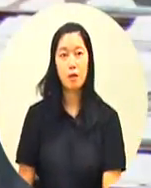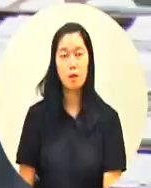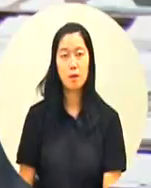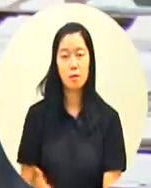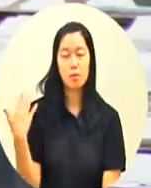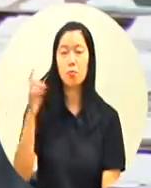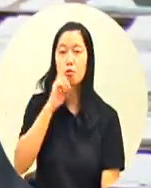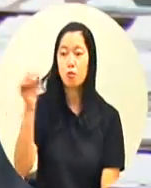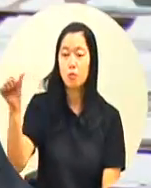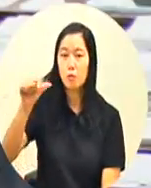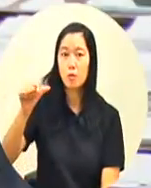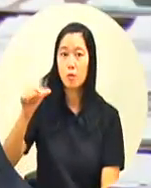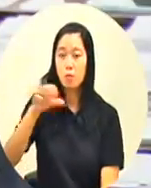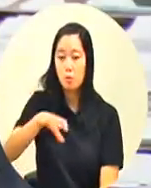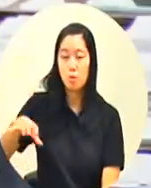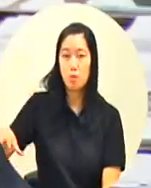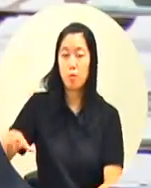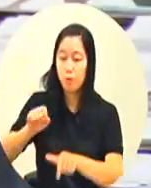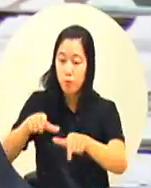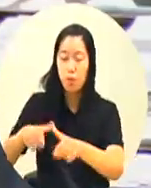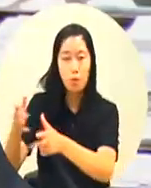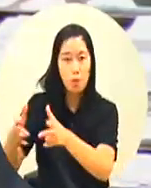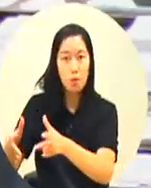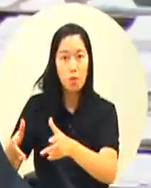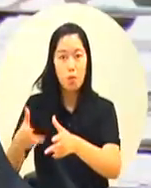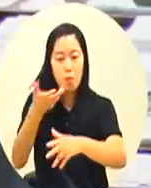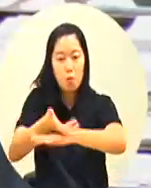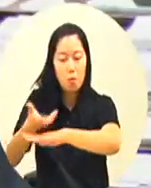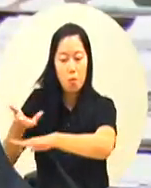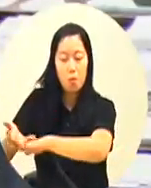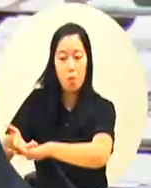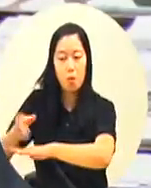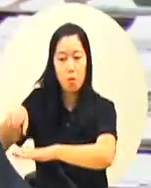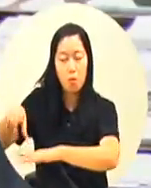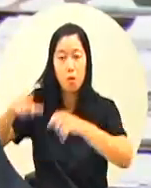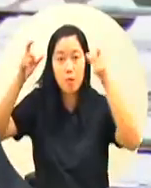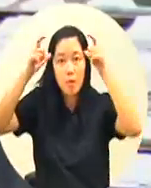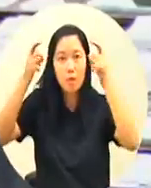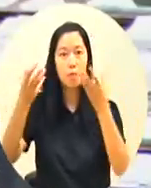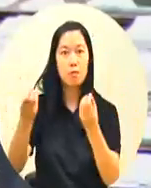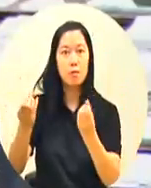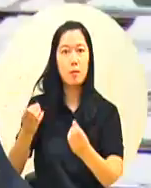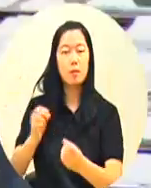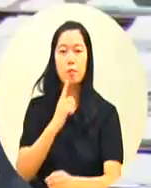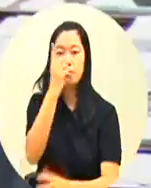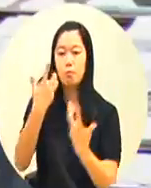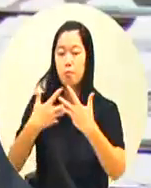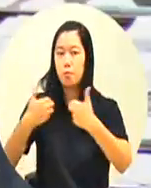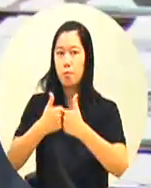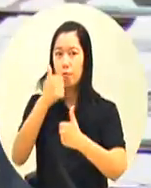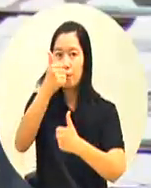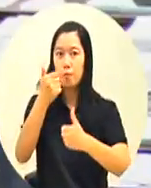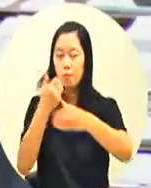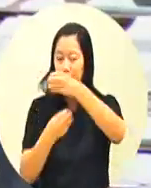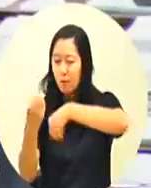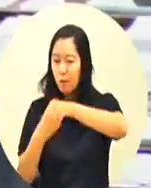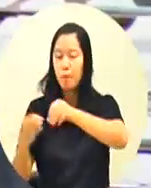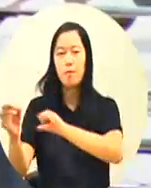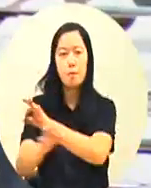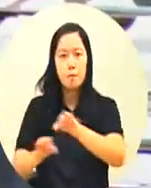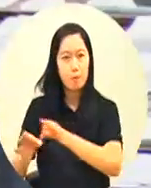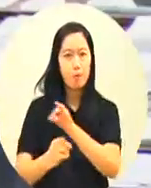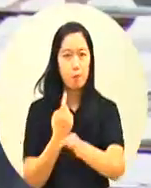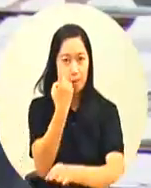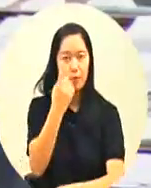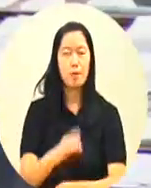五个重点的产业，其实看起来放的地点都没有一个在高雄了。现在唯一的机会就只有循环经济，说实在的，循环经济